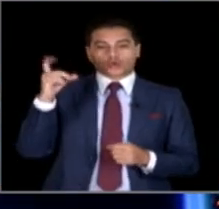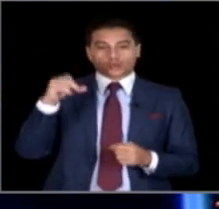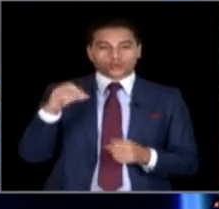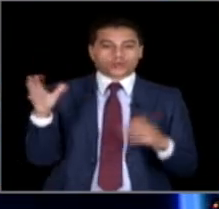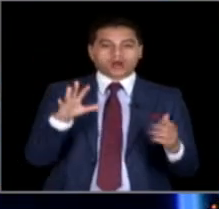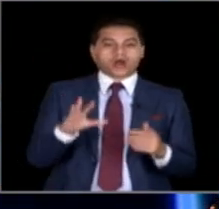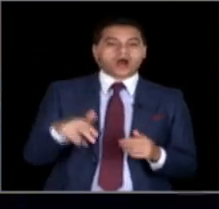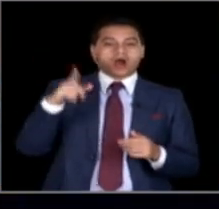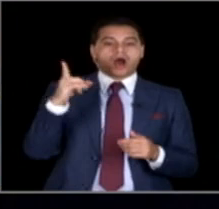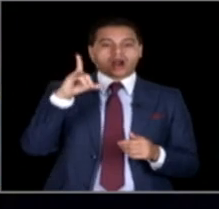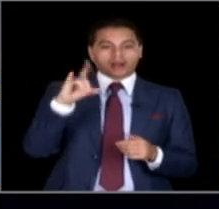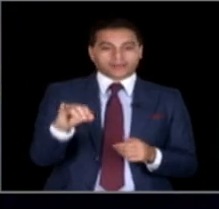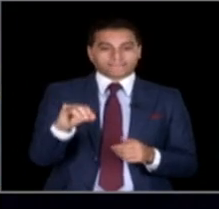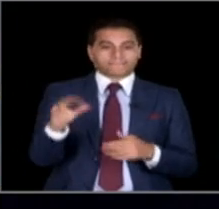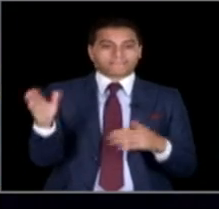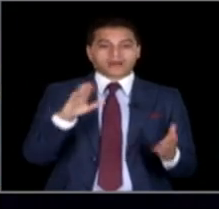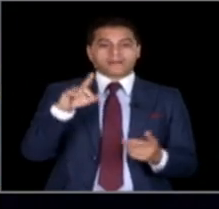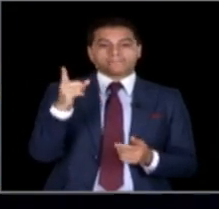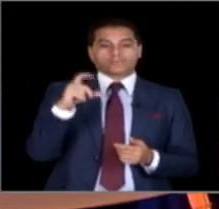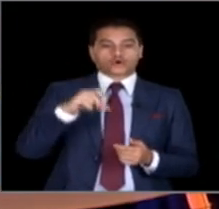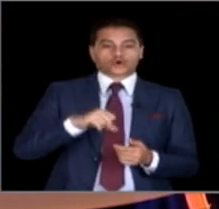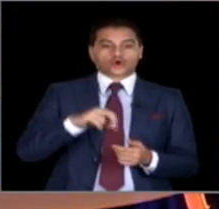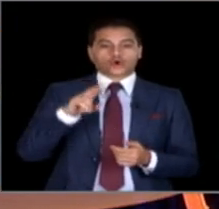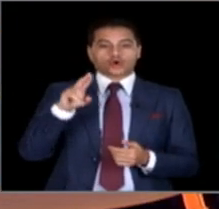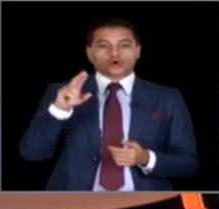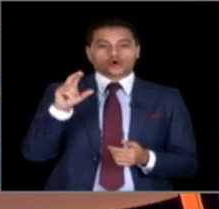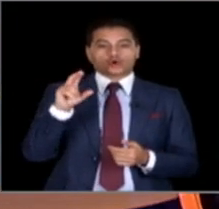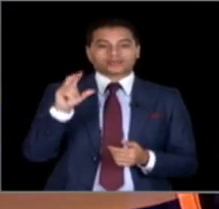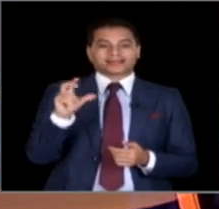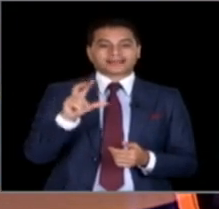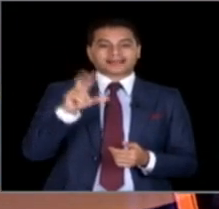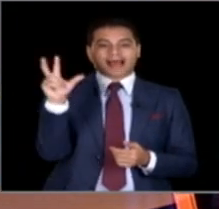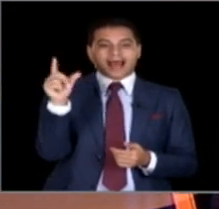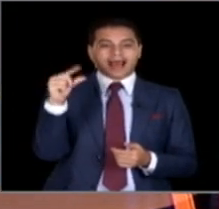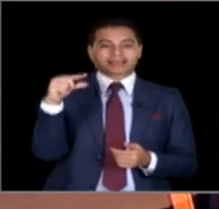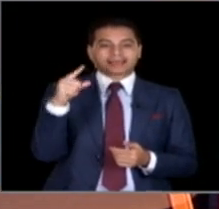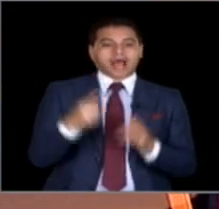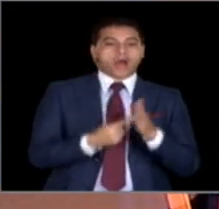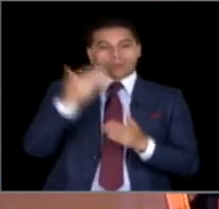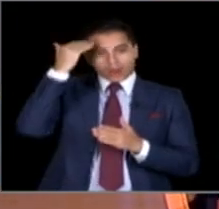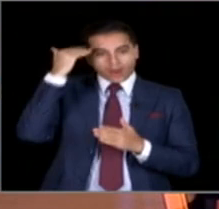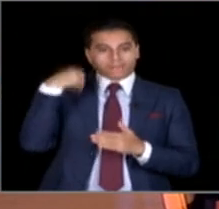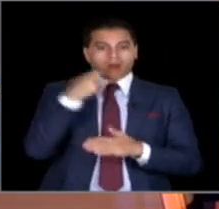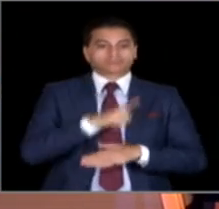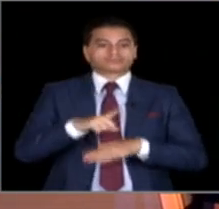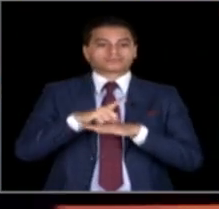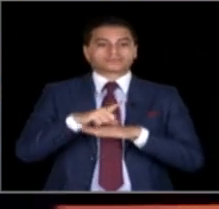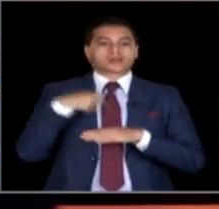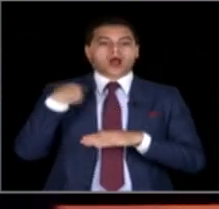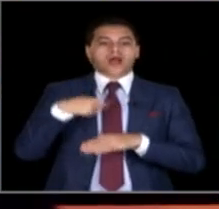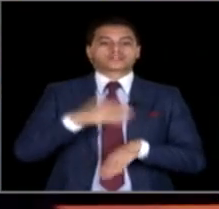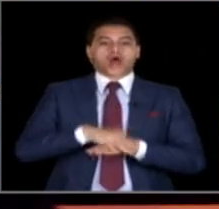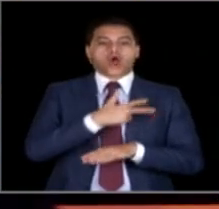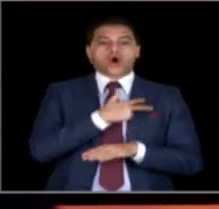جرو هارلم برونتلاند هي أول امرأة تتولى رئاسة الحكومة بإحدى